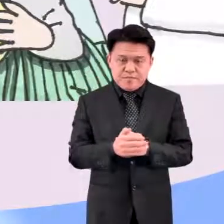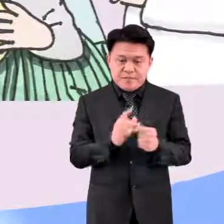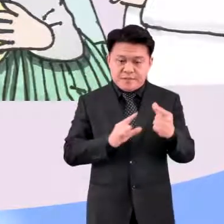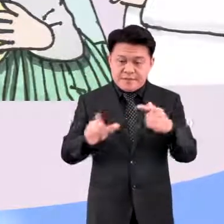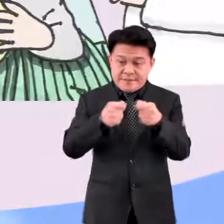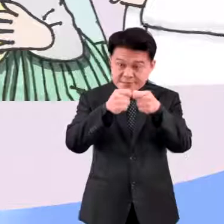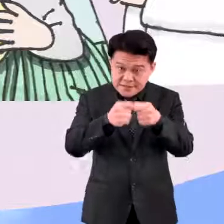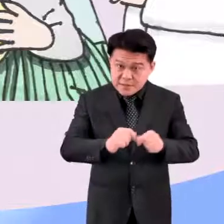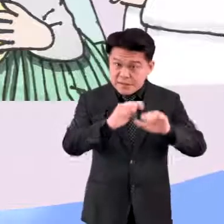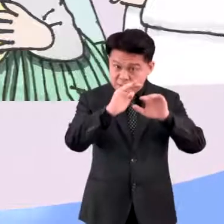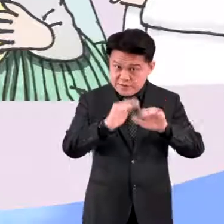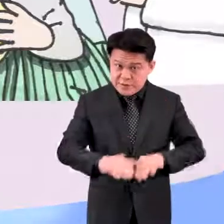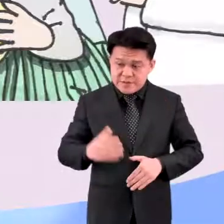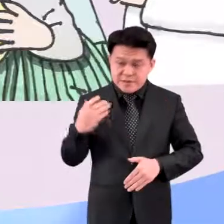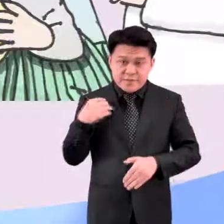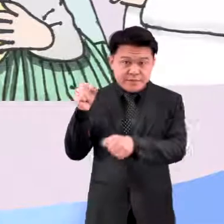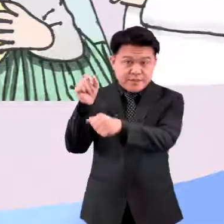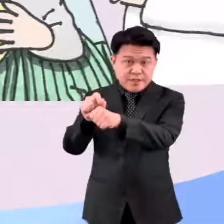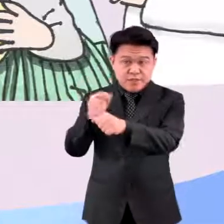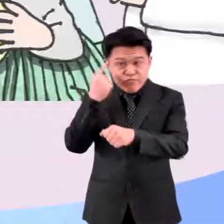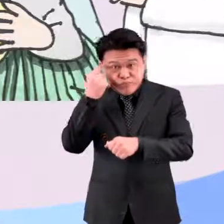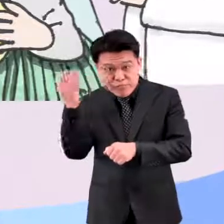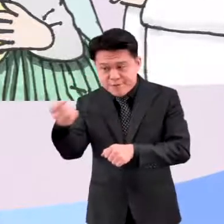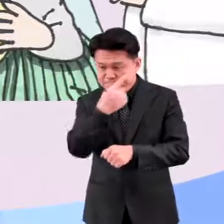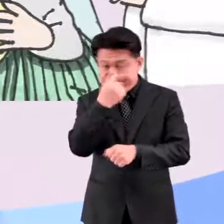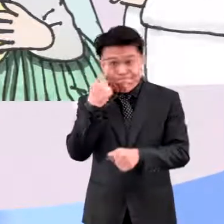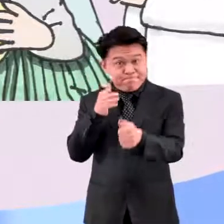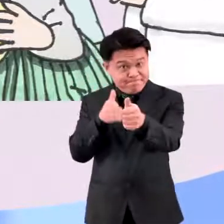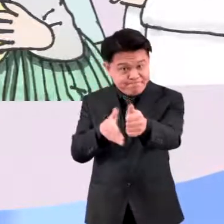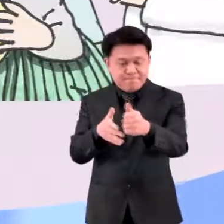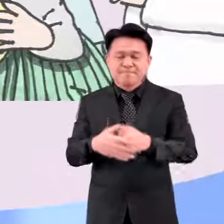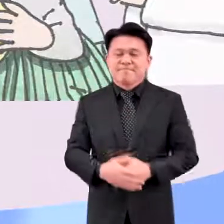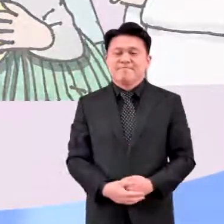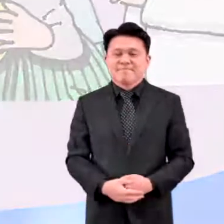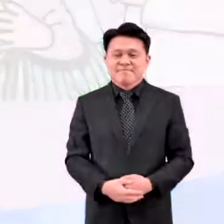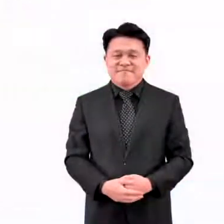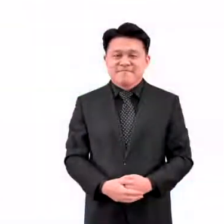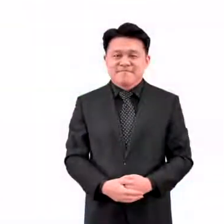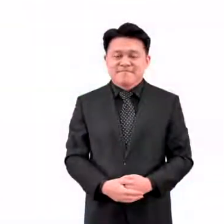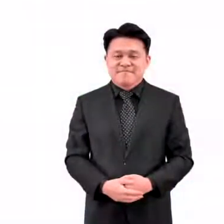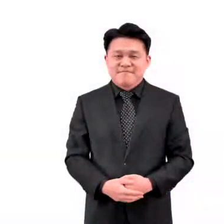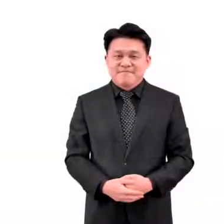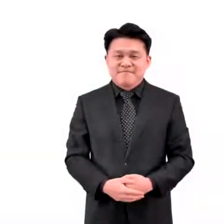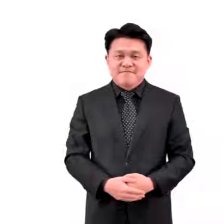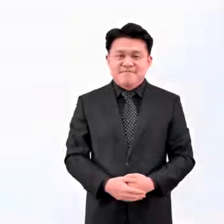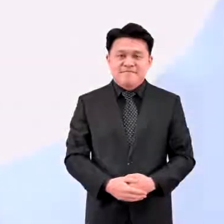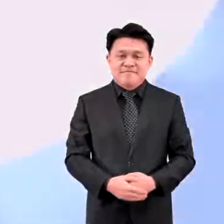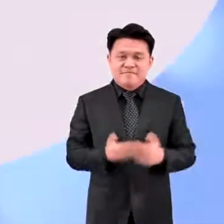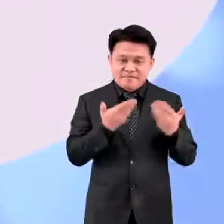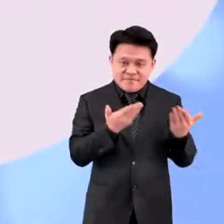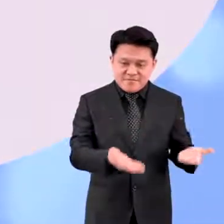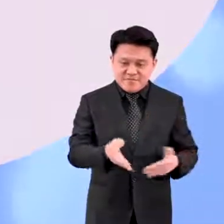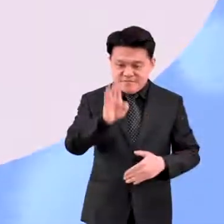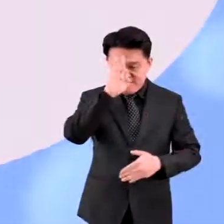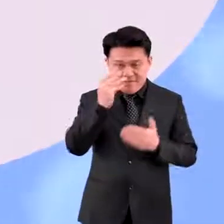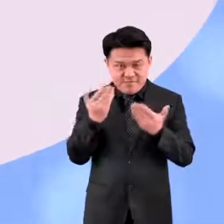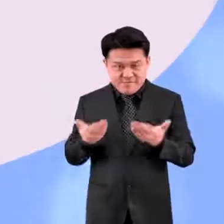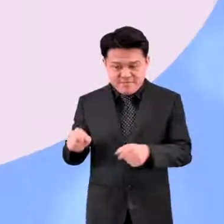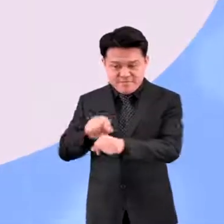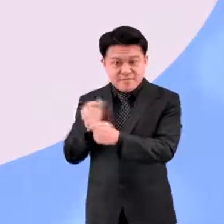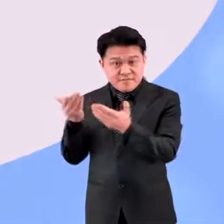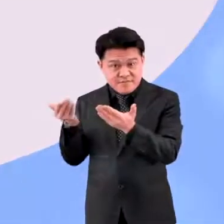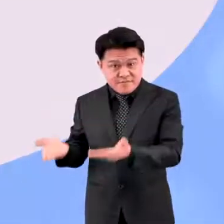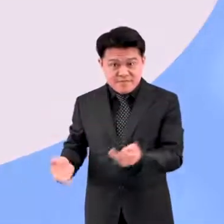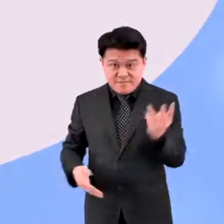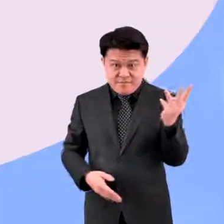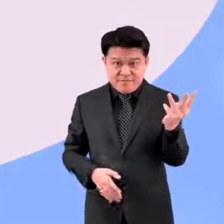90일입니다. 더 자세한 사항은 담당 직원에게 확인하시기 바랍니다. 이러한 연가,